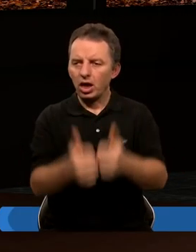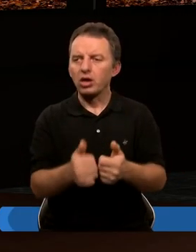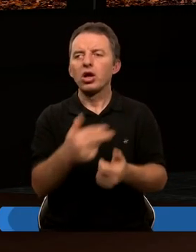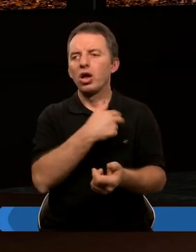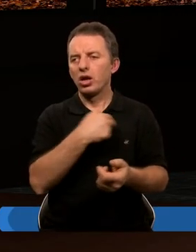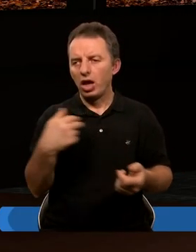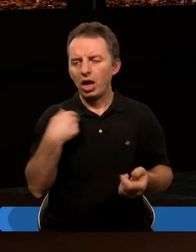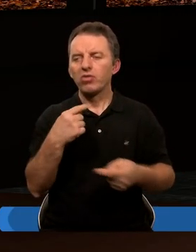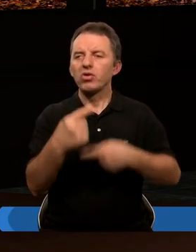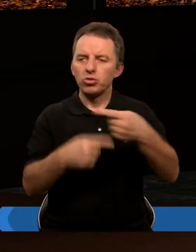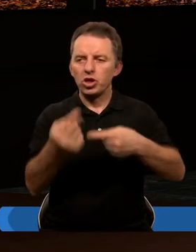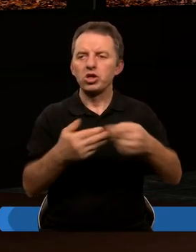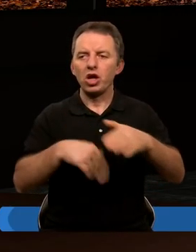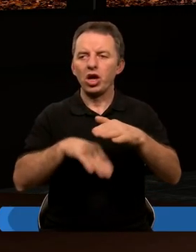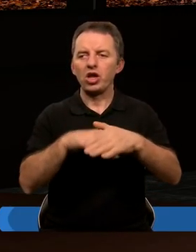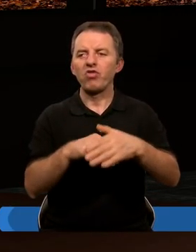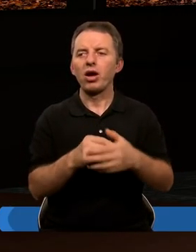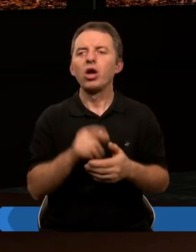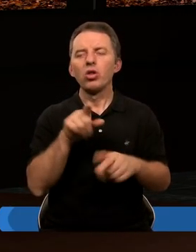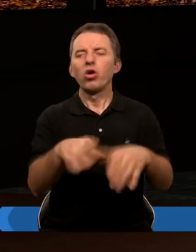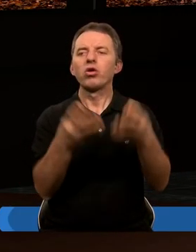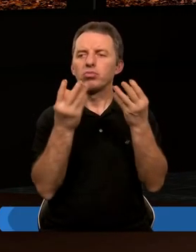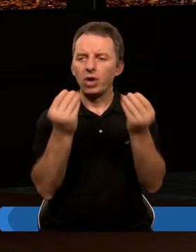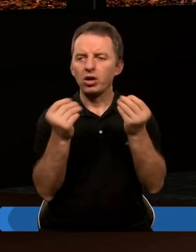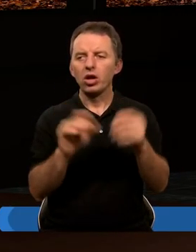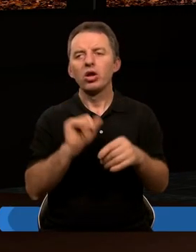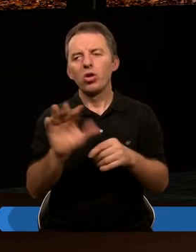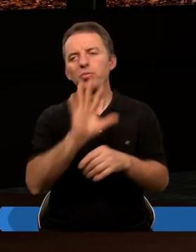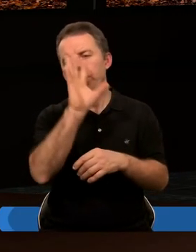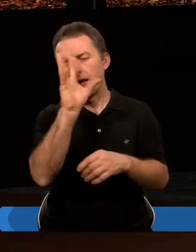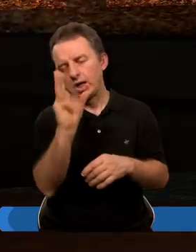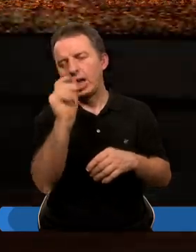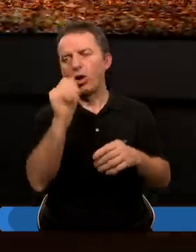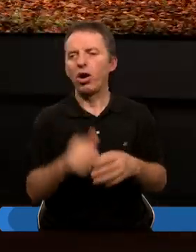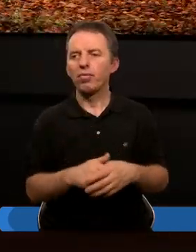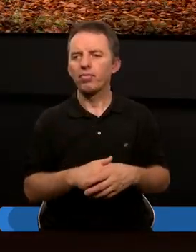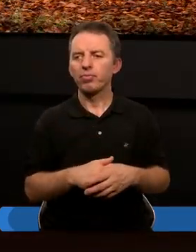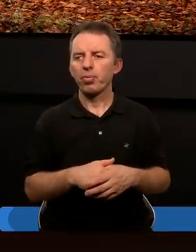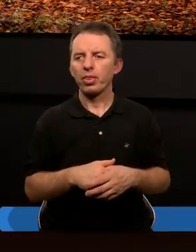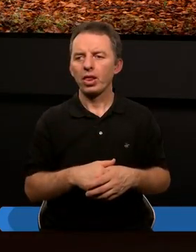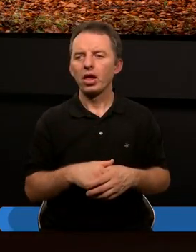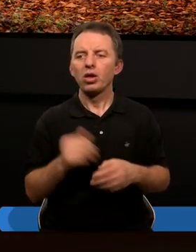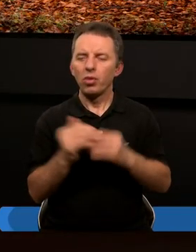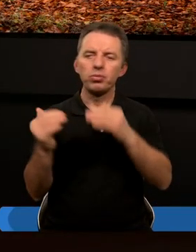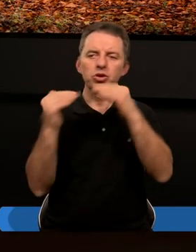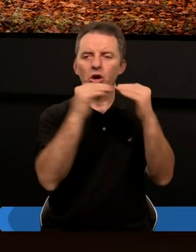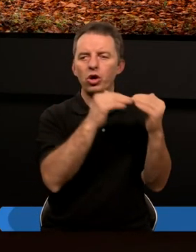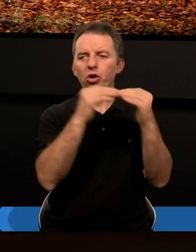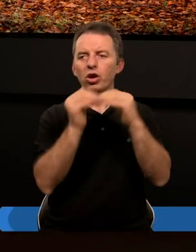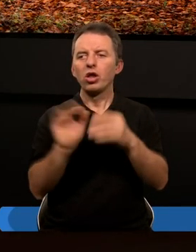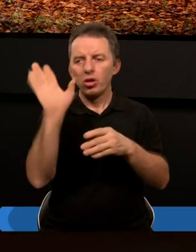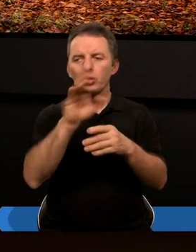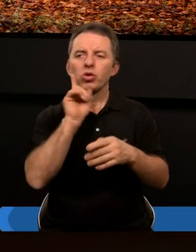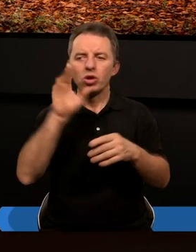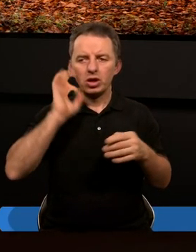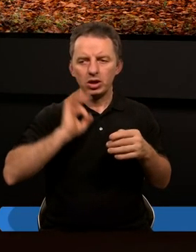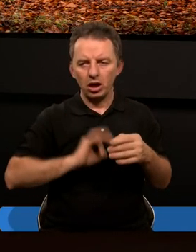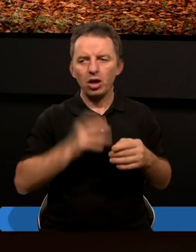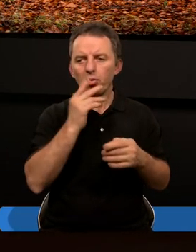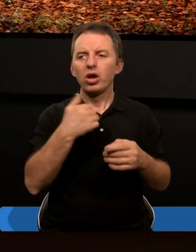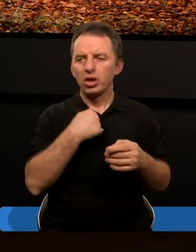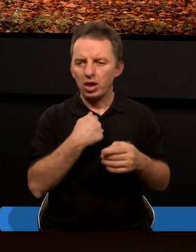naszym dziedzictwem. Jest to coś wspaniałego i przepięknego. Jesteśmy przyrównani do Bożego Syna, który